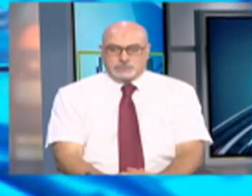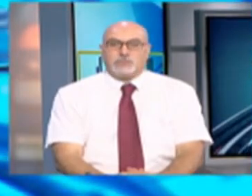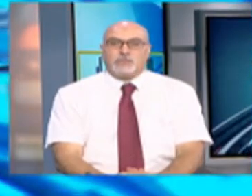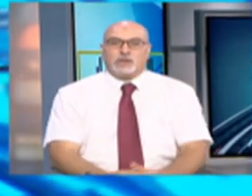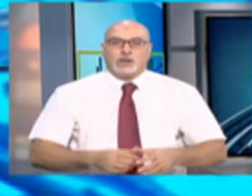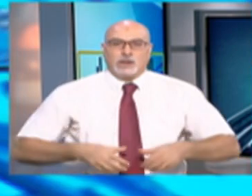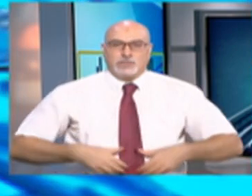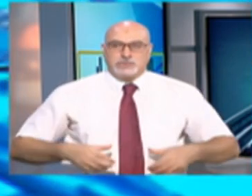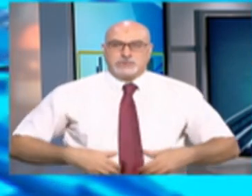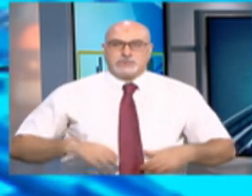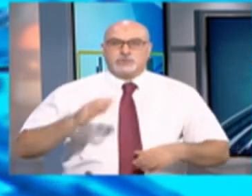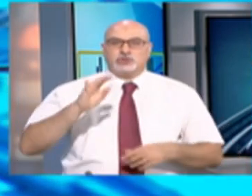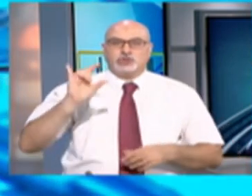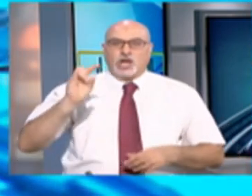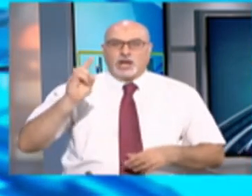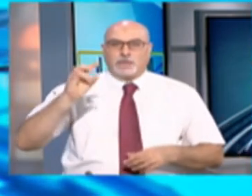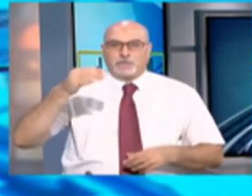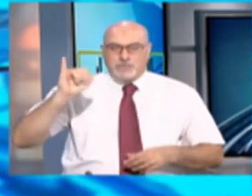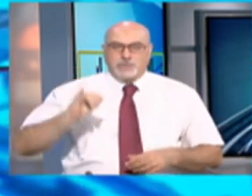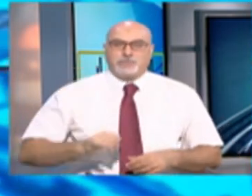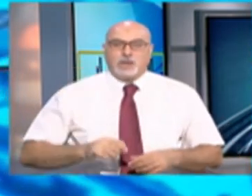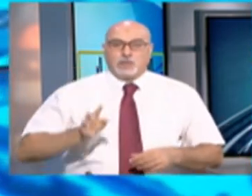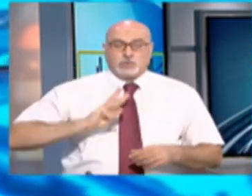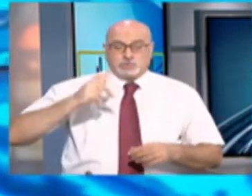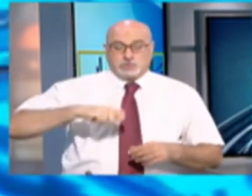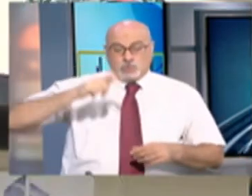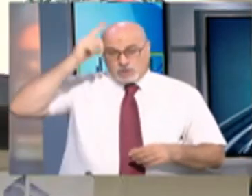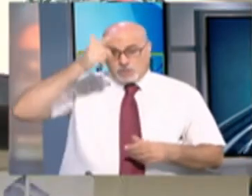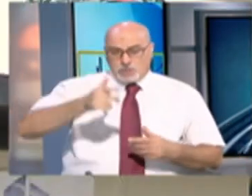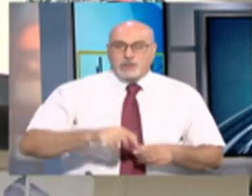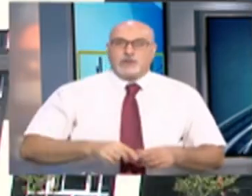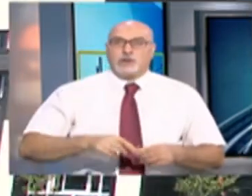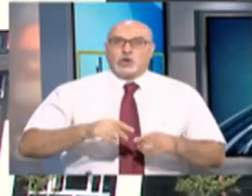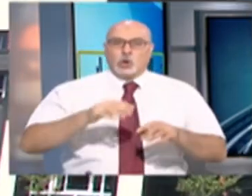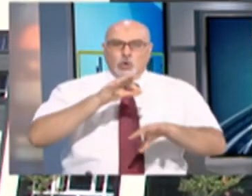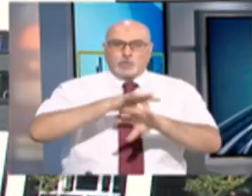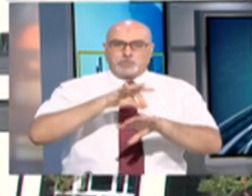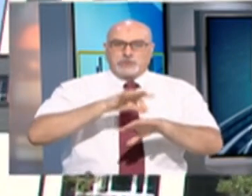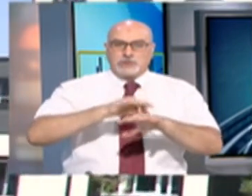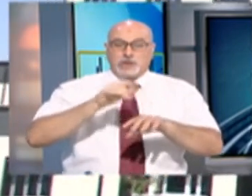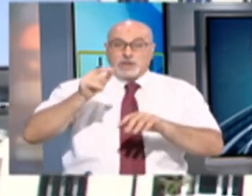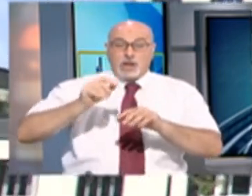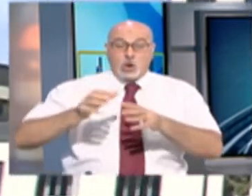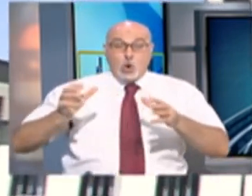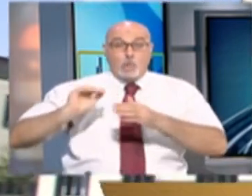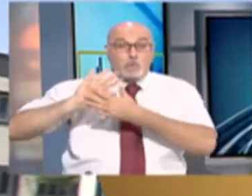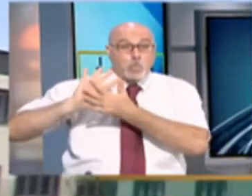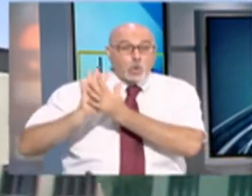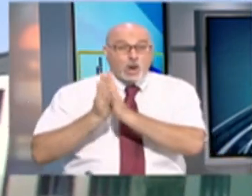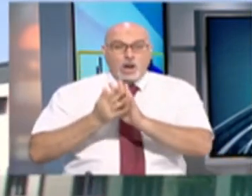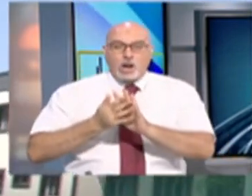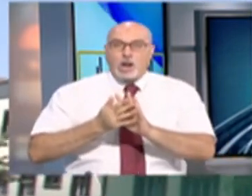وببلدية سيدي الشحمي أشرف السيد الرئيس على تدشين مستشفى الحروق الكبرى بسعة 125